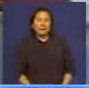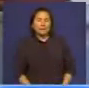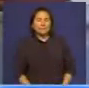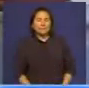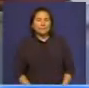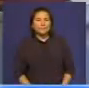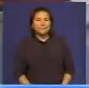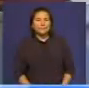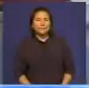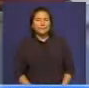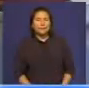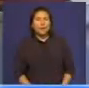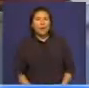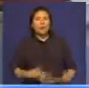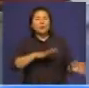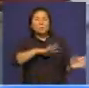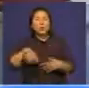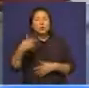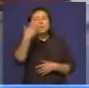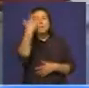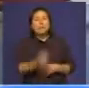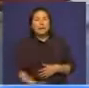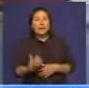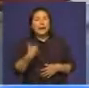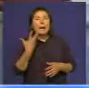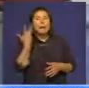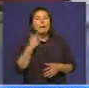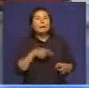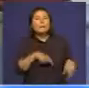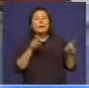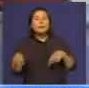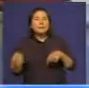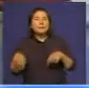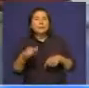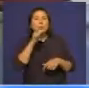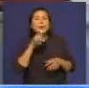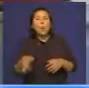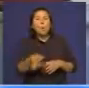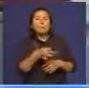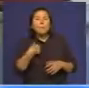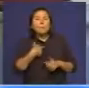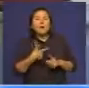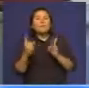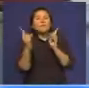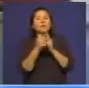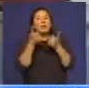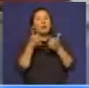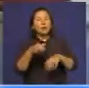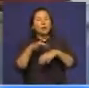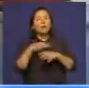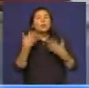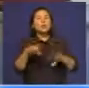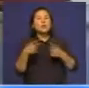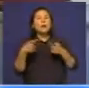келгенімізде 2-3 күн болды. Прошло 3 дня, как мы переехали в Кустанайскую область. Нас здесь хорошо встретили и разместили. Сейчас ведутся